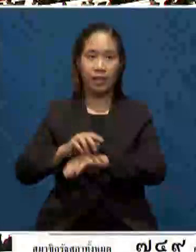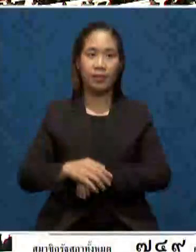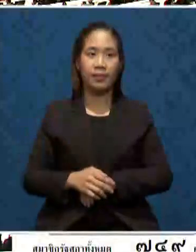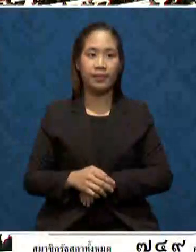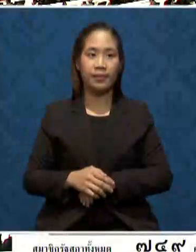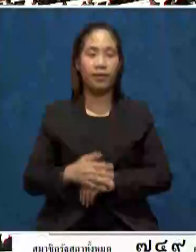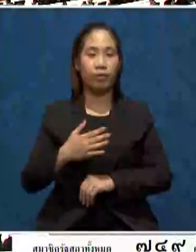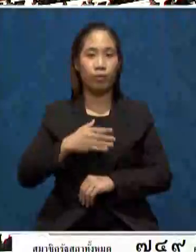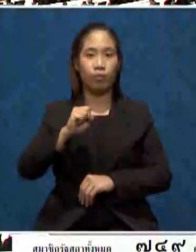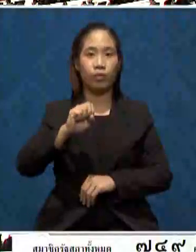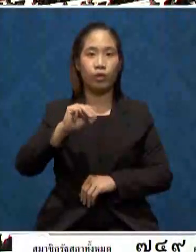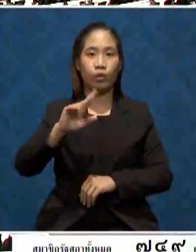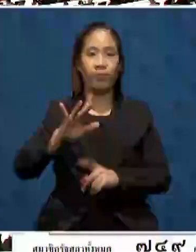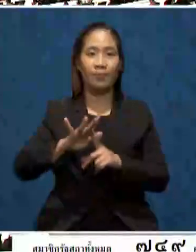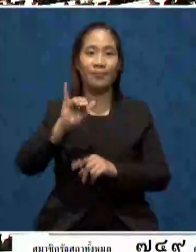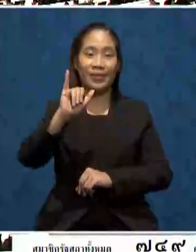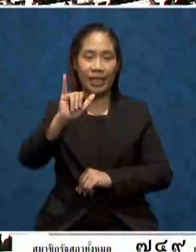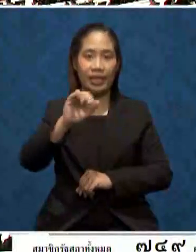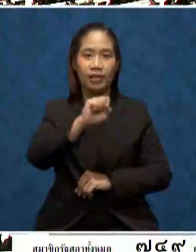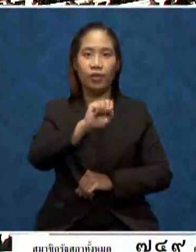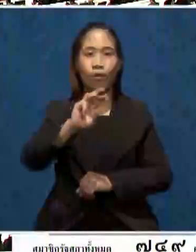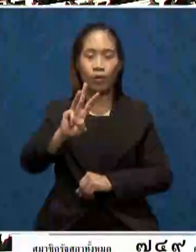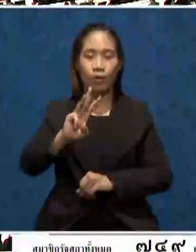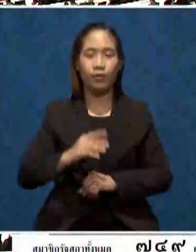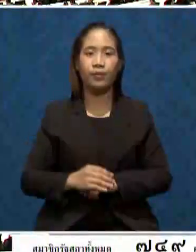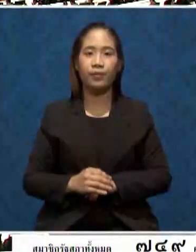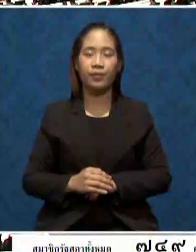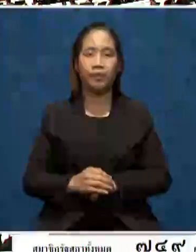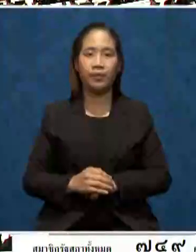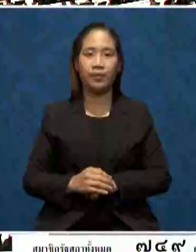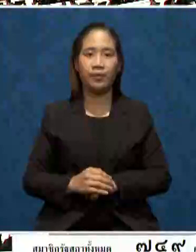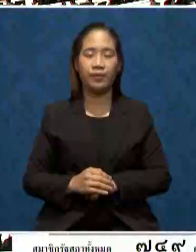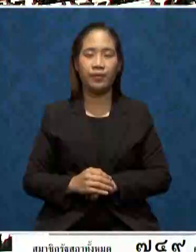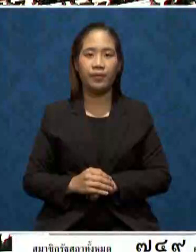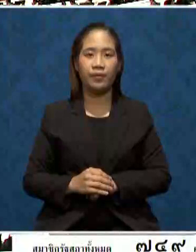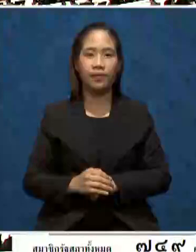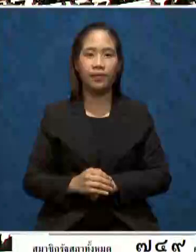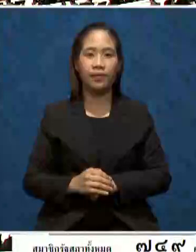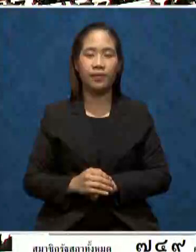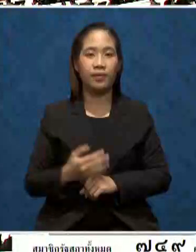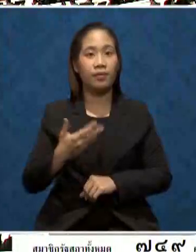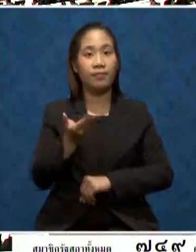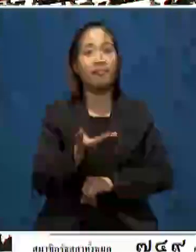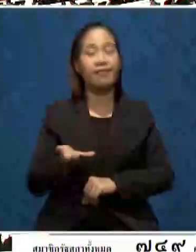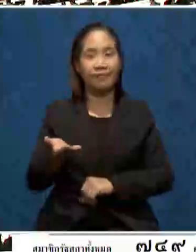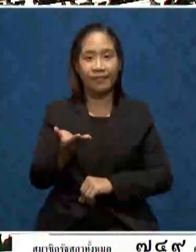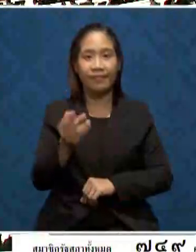ธรมธครัมชายสวงการ สมาชิกกุิศพาฐานะ สมาชิ รัพา ครับธรธานครั ขออย่คร